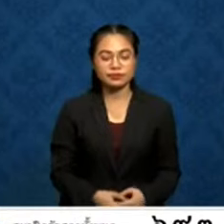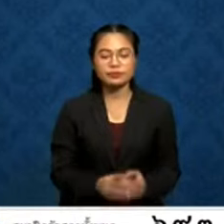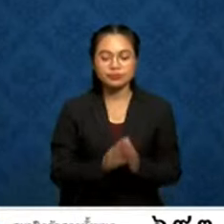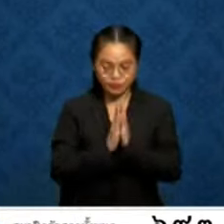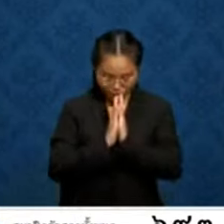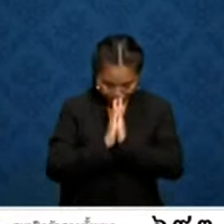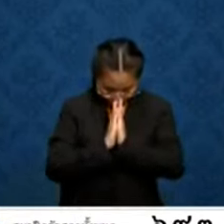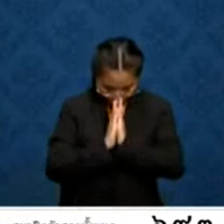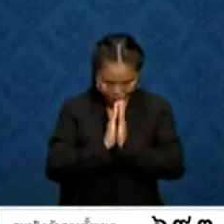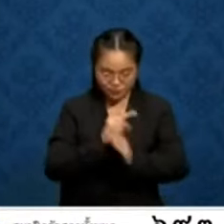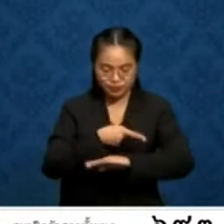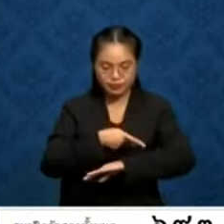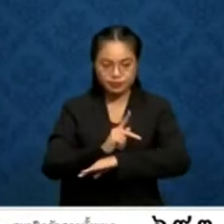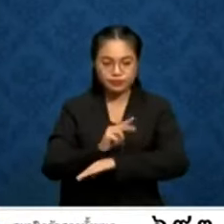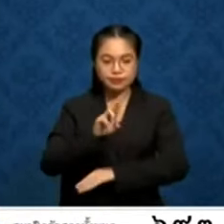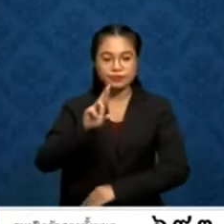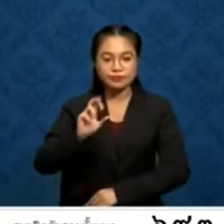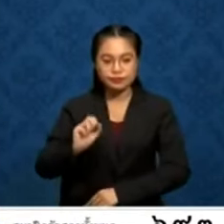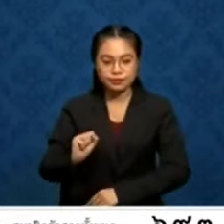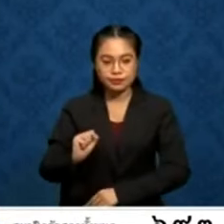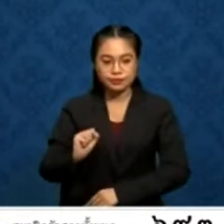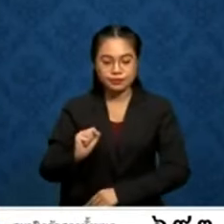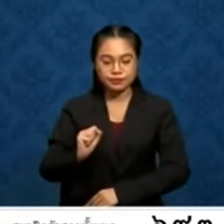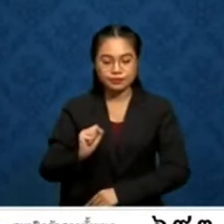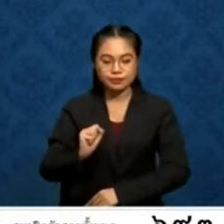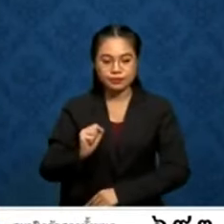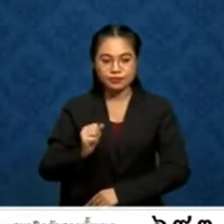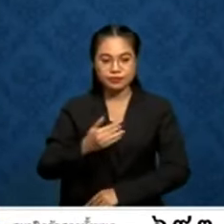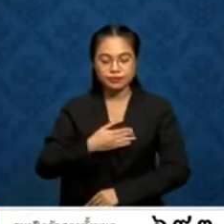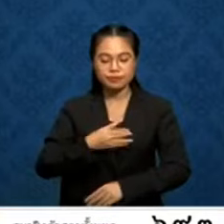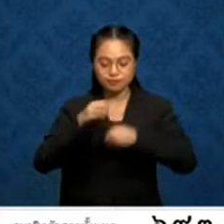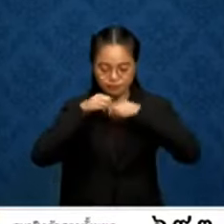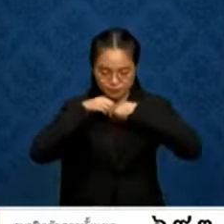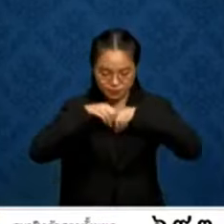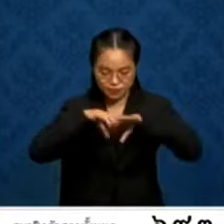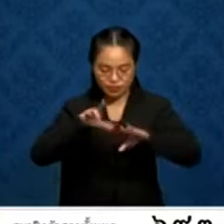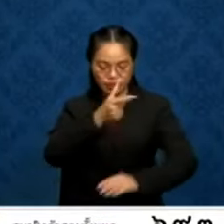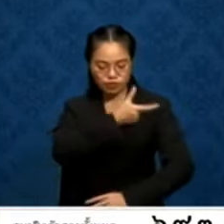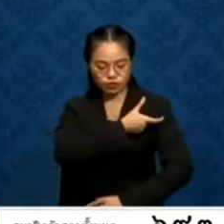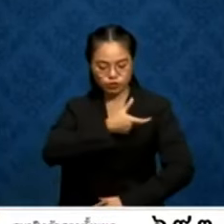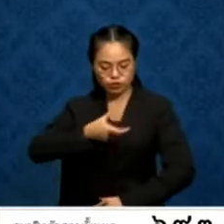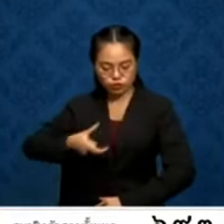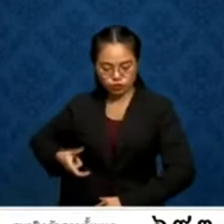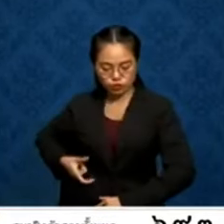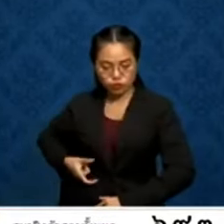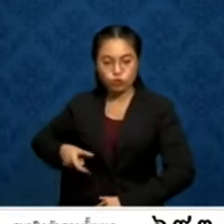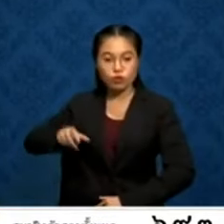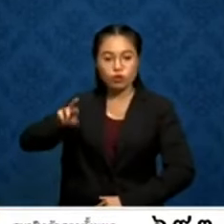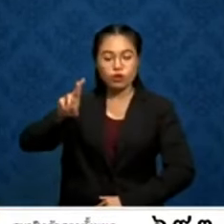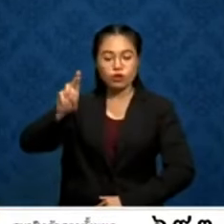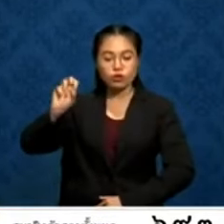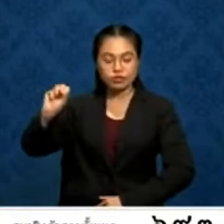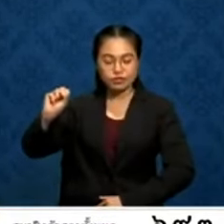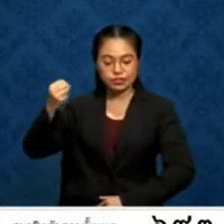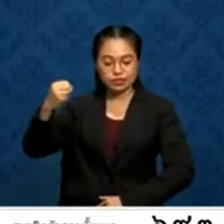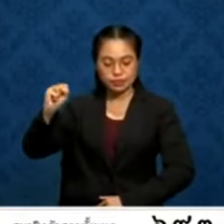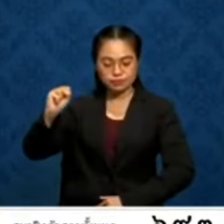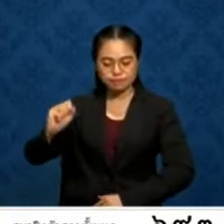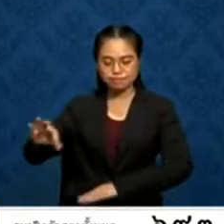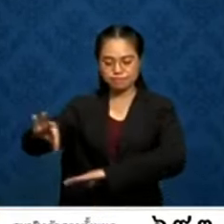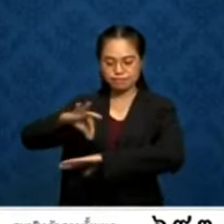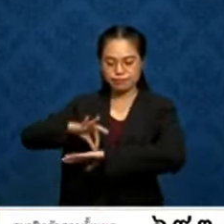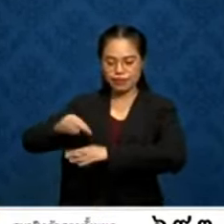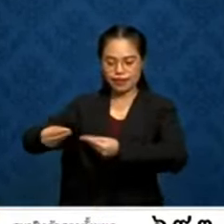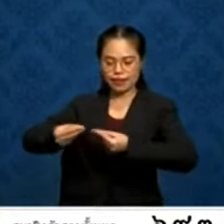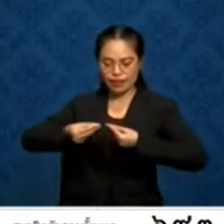ท่านประธานรัฐสภาที่เคารพตามที่ได้มีประกาศพระบรมราชโองการ แต่งตั้งให้ดิฉันดำรงต